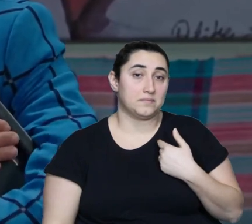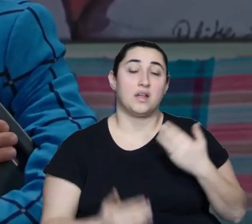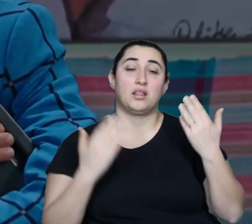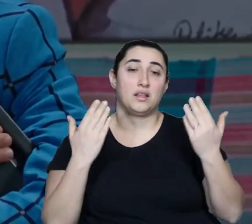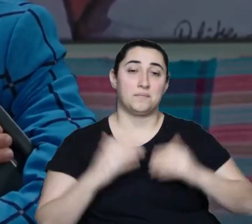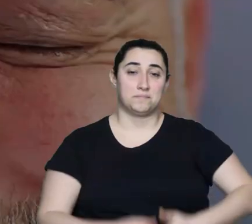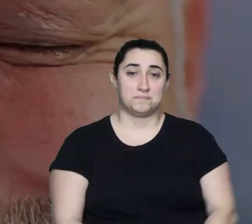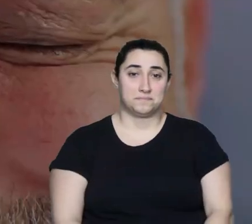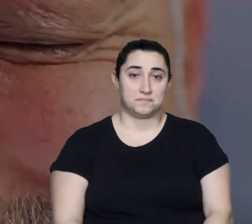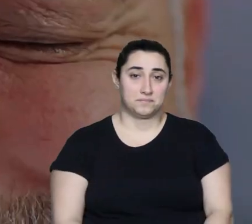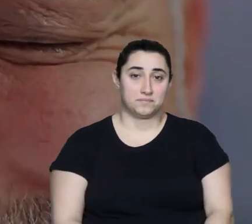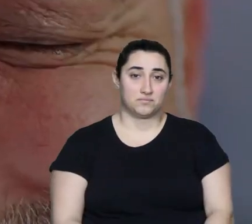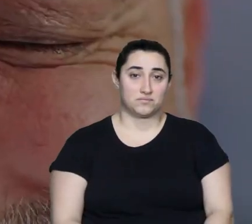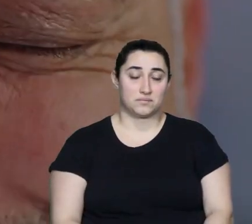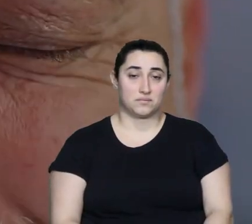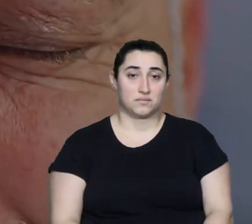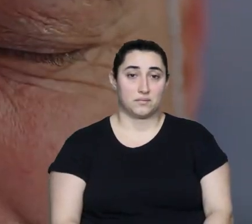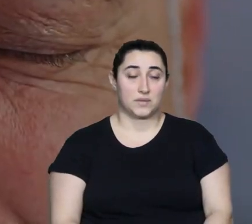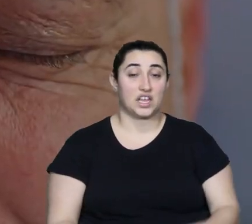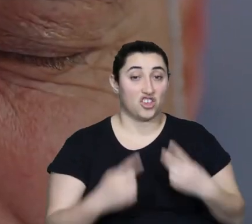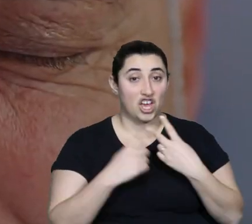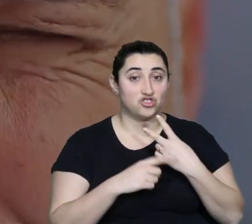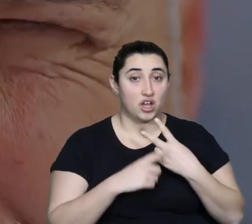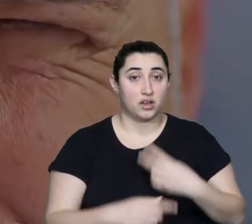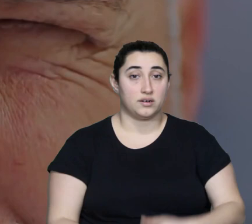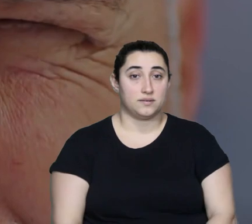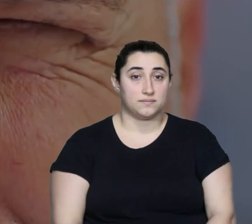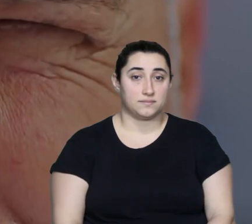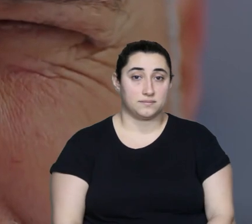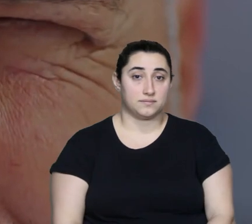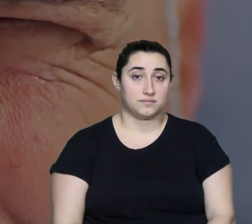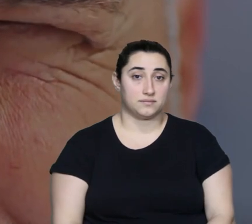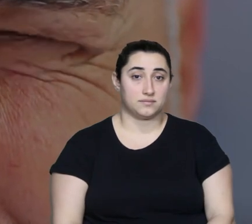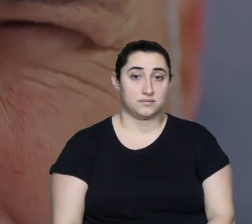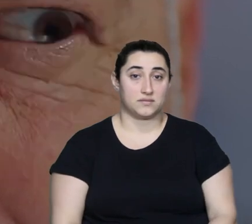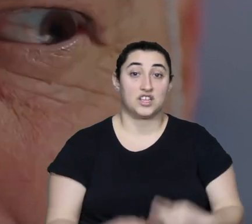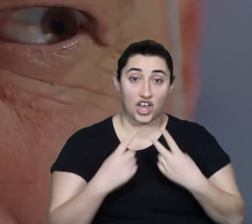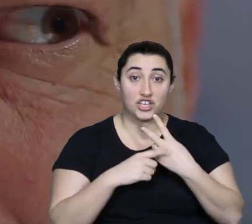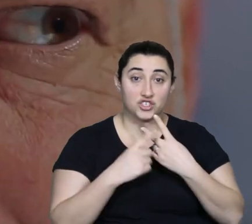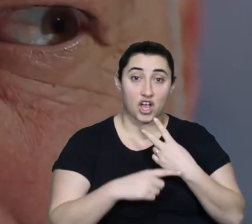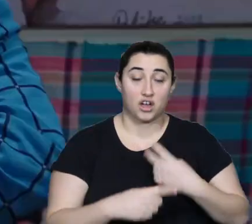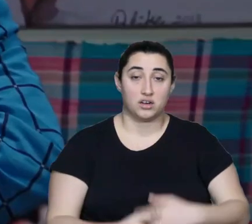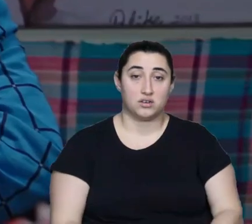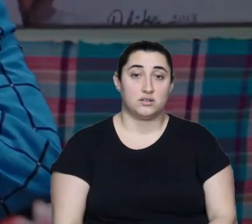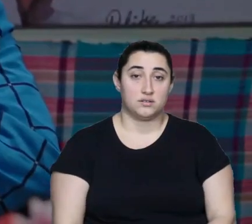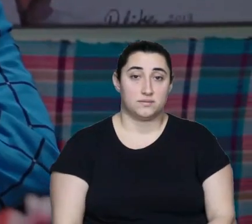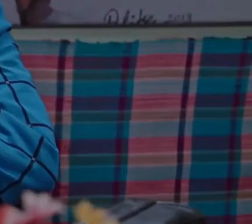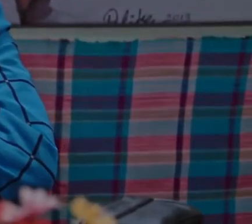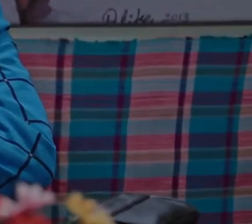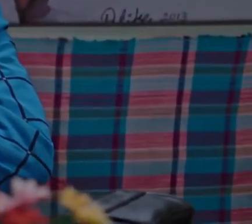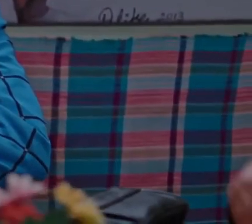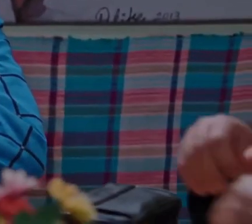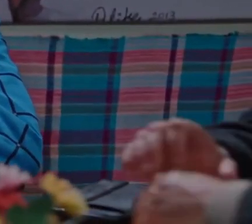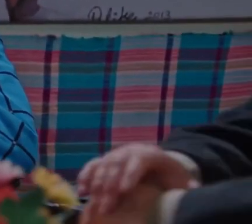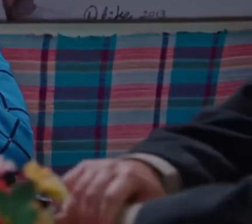Allah'a. Yaşar. Gözünün birini açtı Yaşar. Yaşar. Diğerini de açtı.